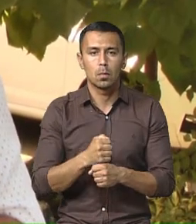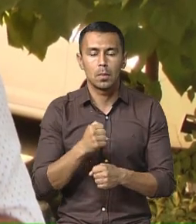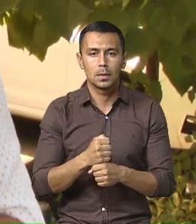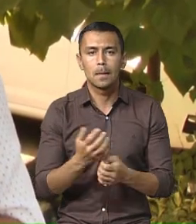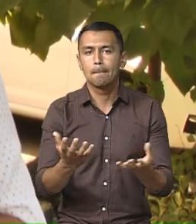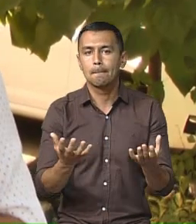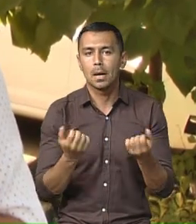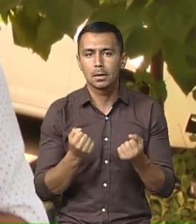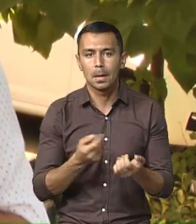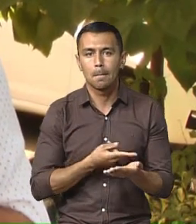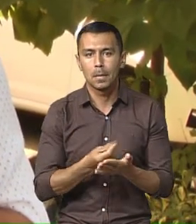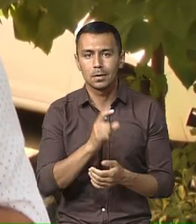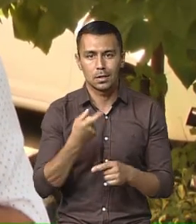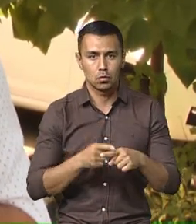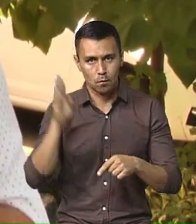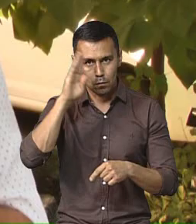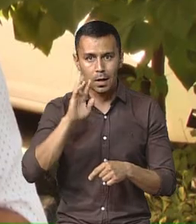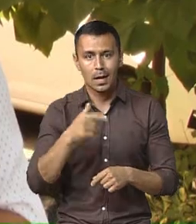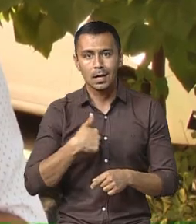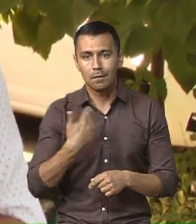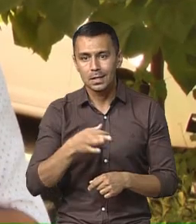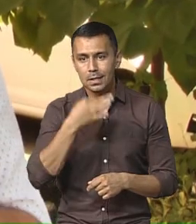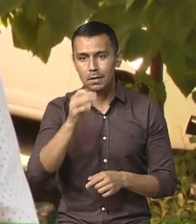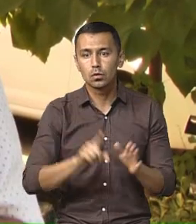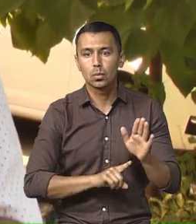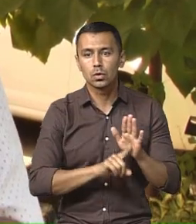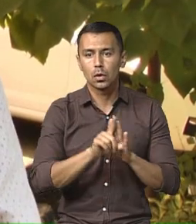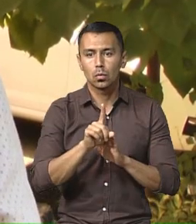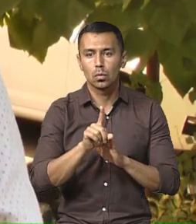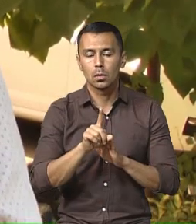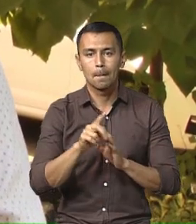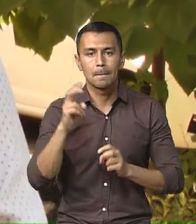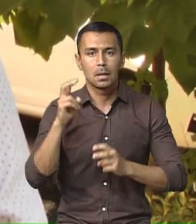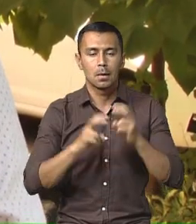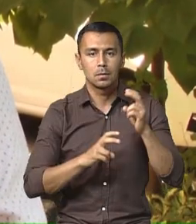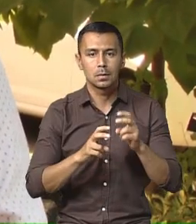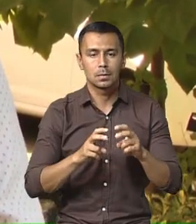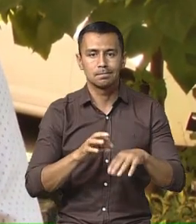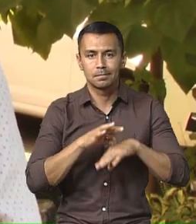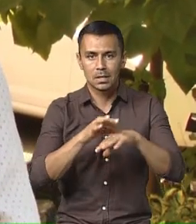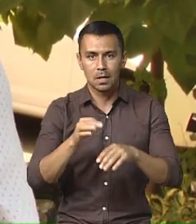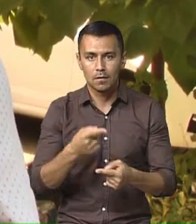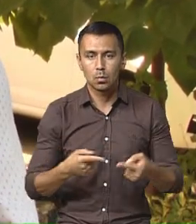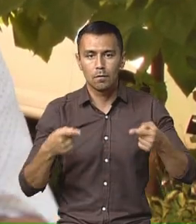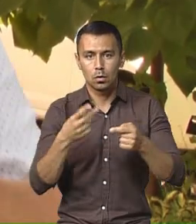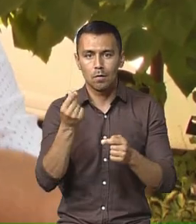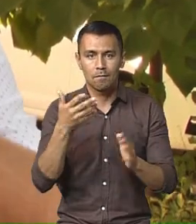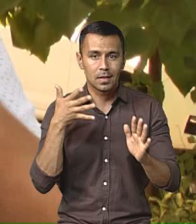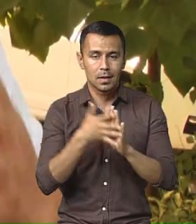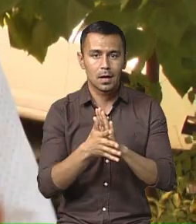брати плату за цю воду. Так, як я сказав спочатку, підприємство несе відповідні витрати